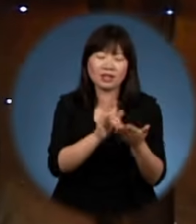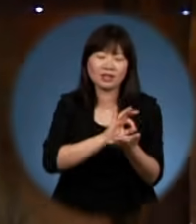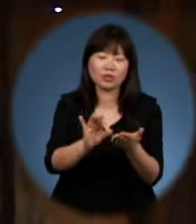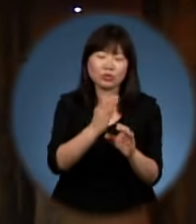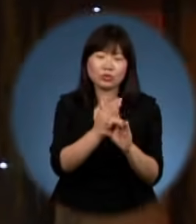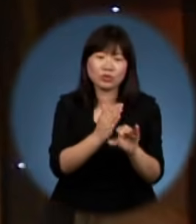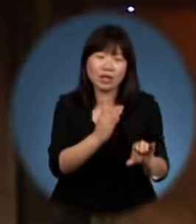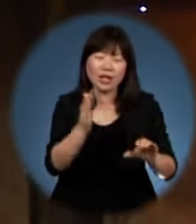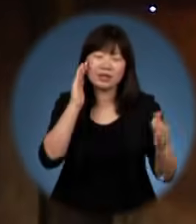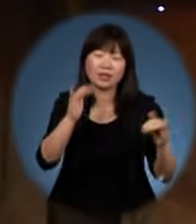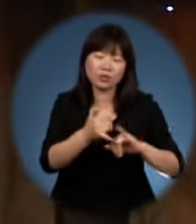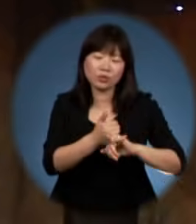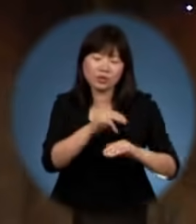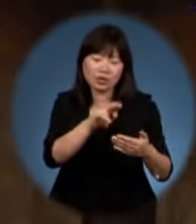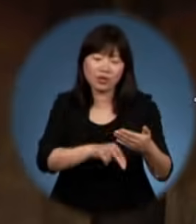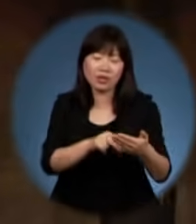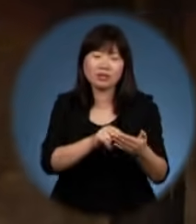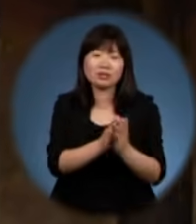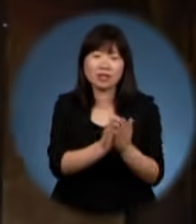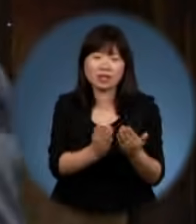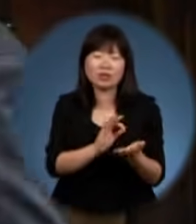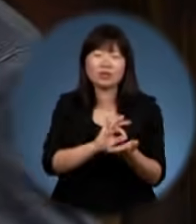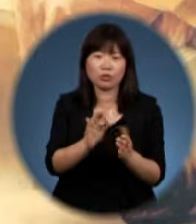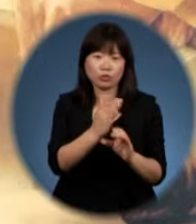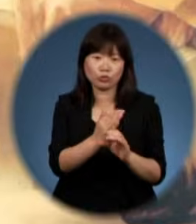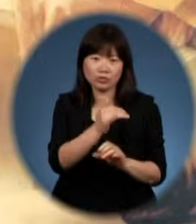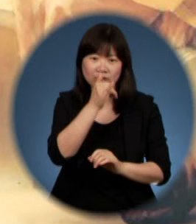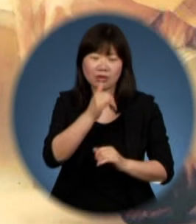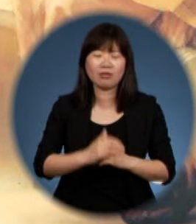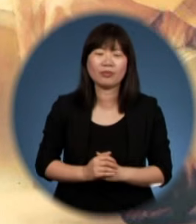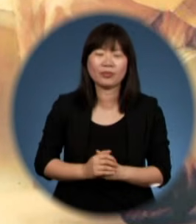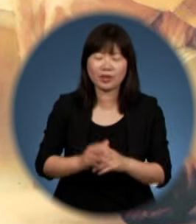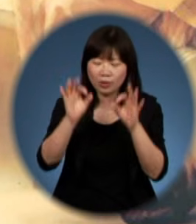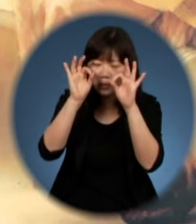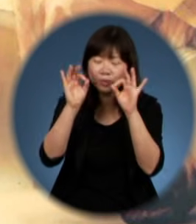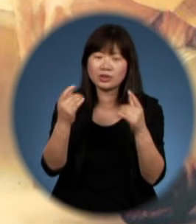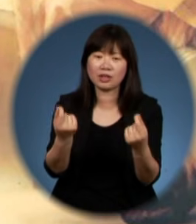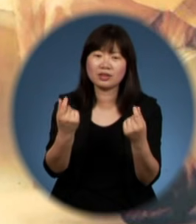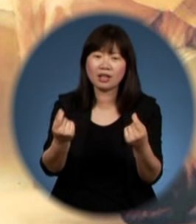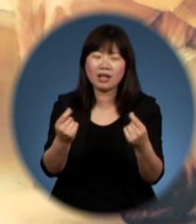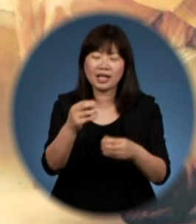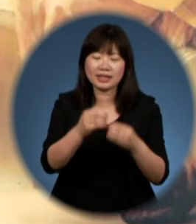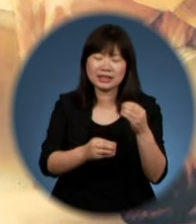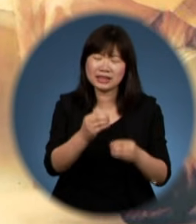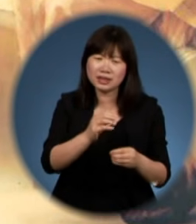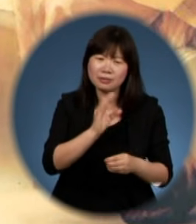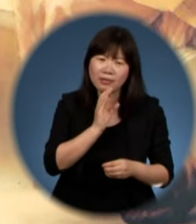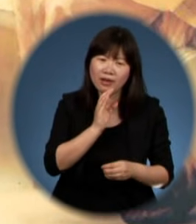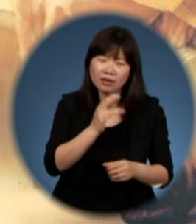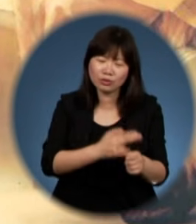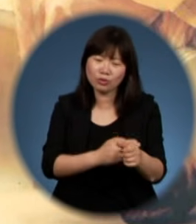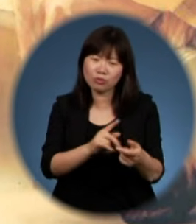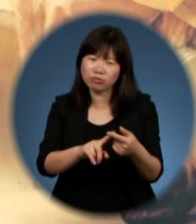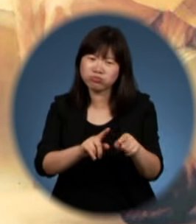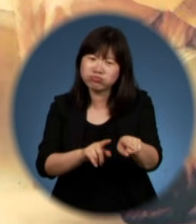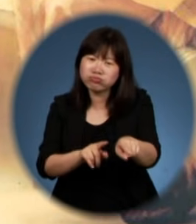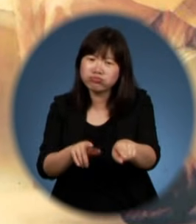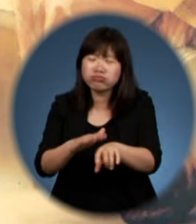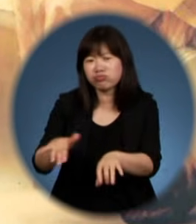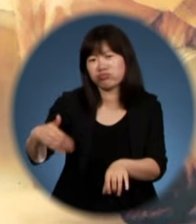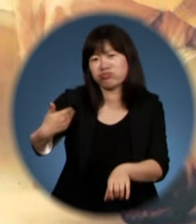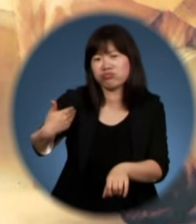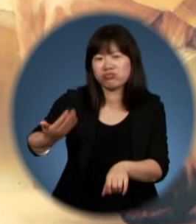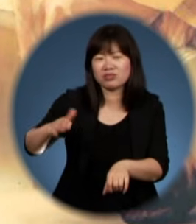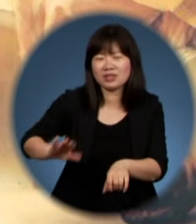반드시 1배 할 책으로 사용 되었죠 보시는 것처럼 시인지 선생 인지 교수 지 잘 모르겠습니다